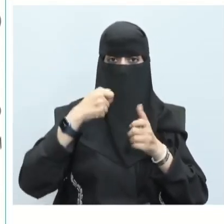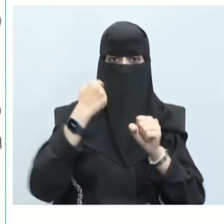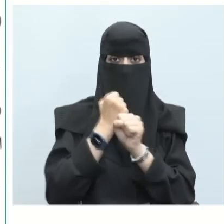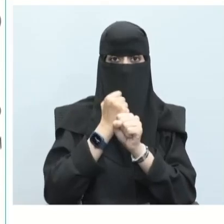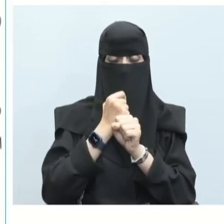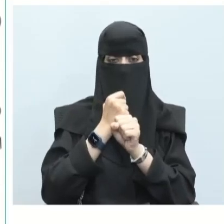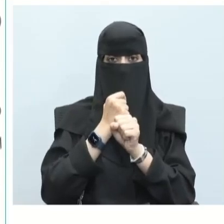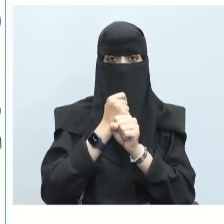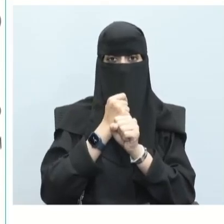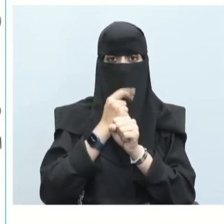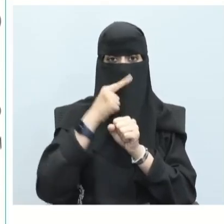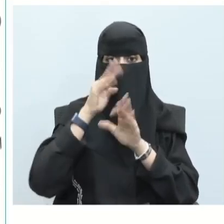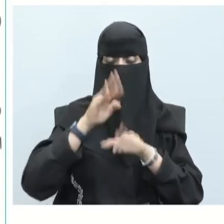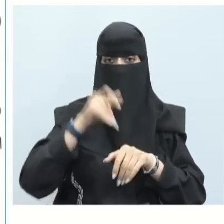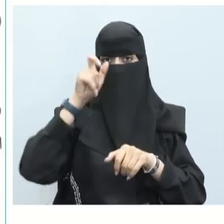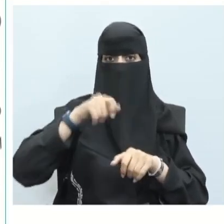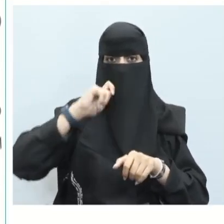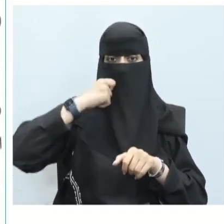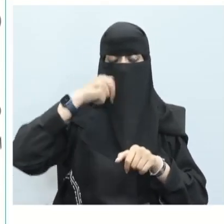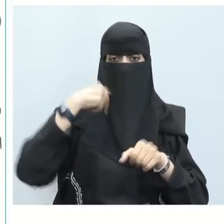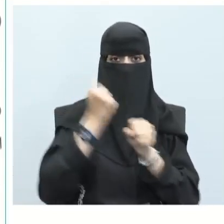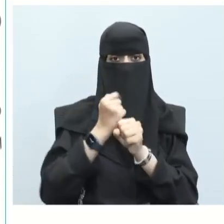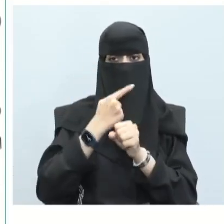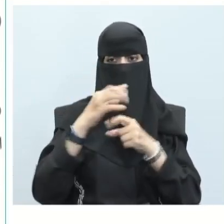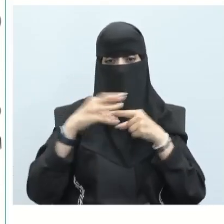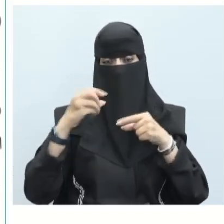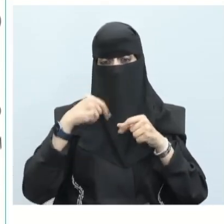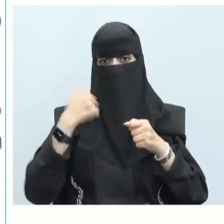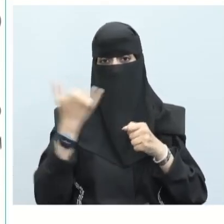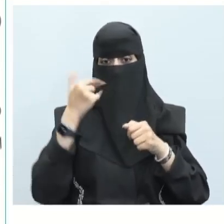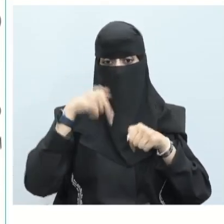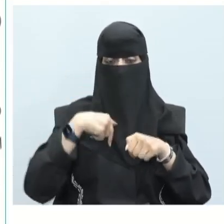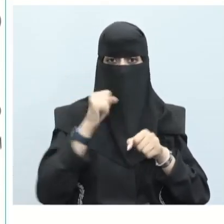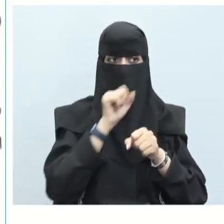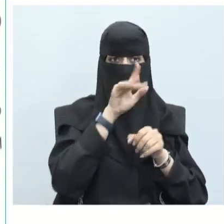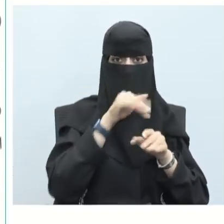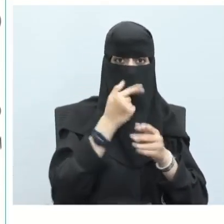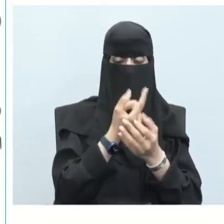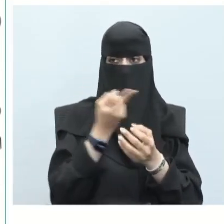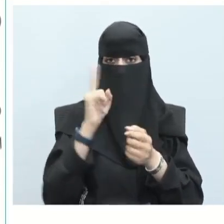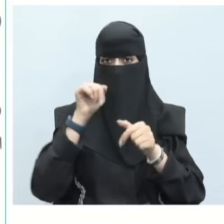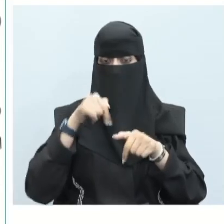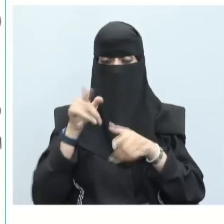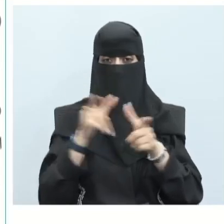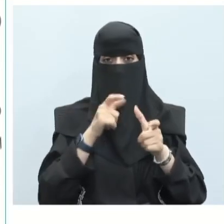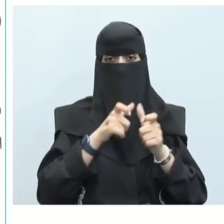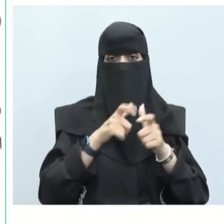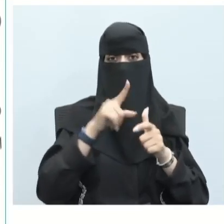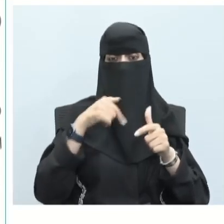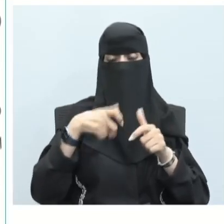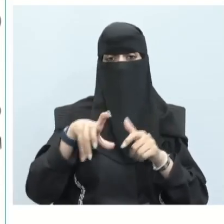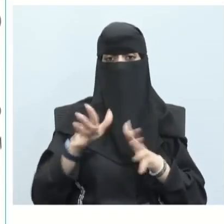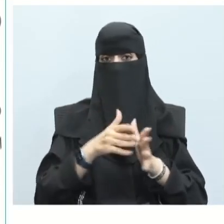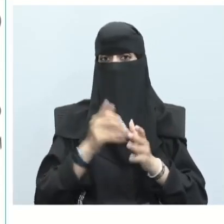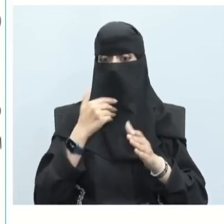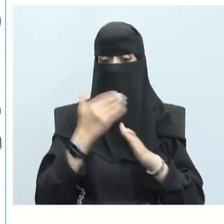الاعمال او رجال الاعمال اقل اهتماما بالصالح العام من غيرهم من فئات الشعب